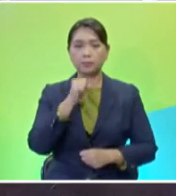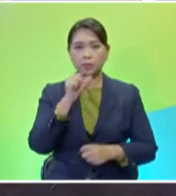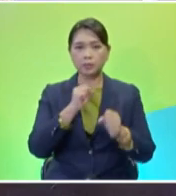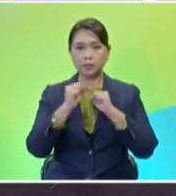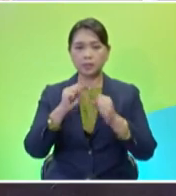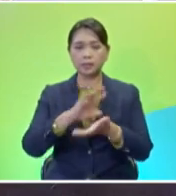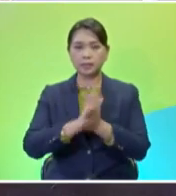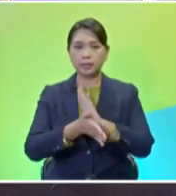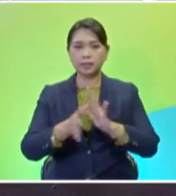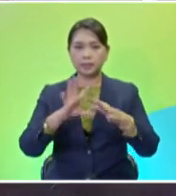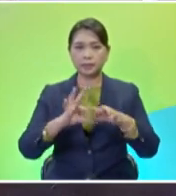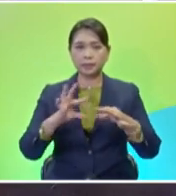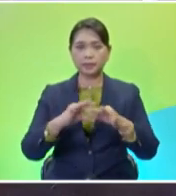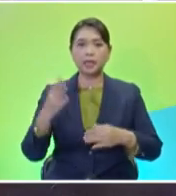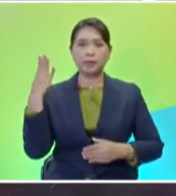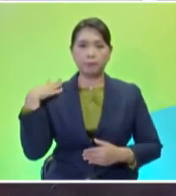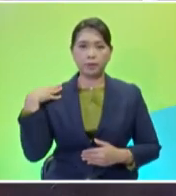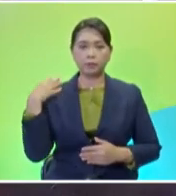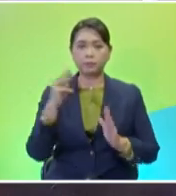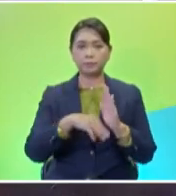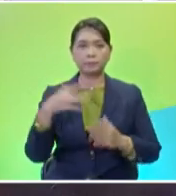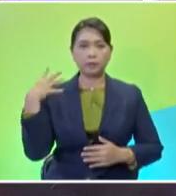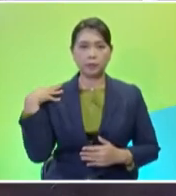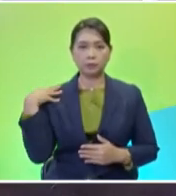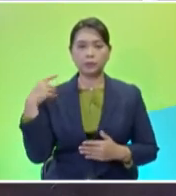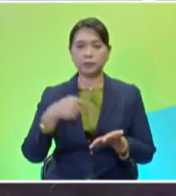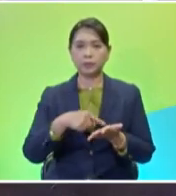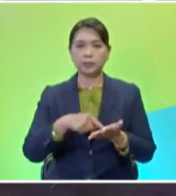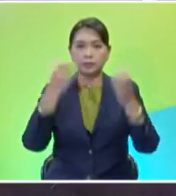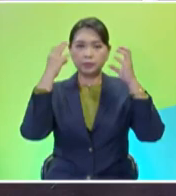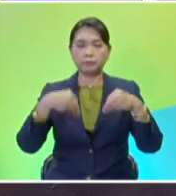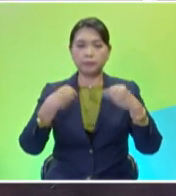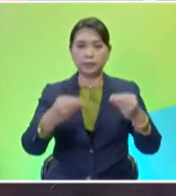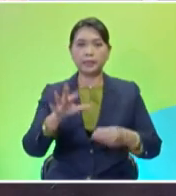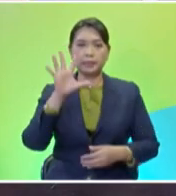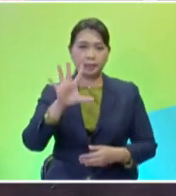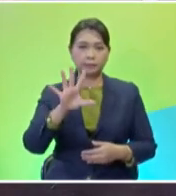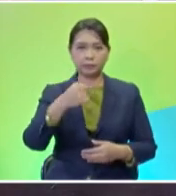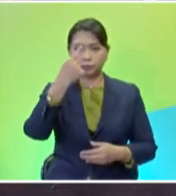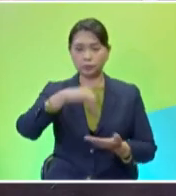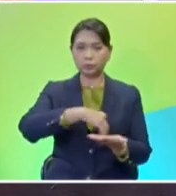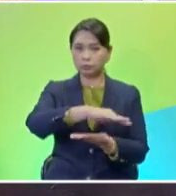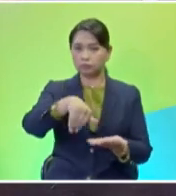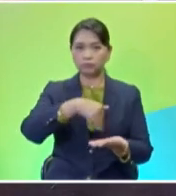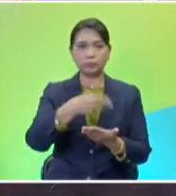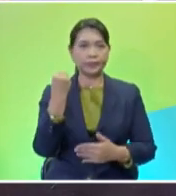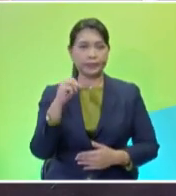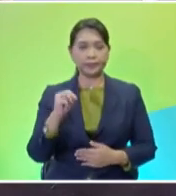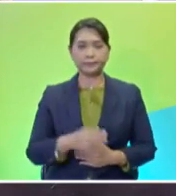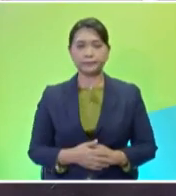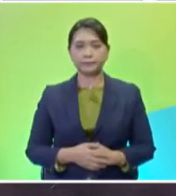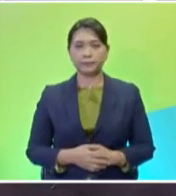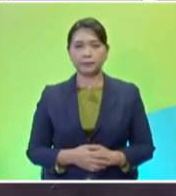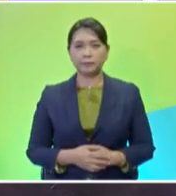kali ini cerita bahu membahu mereka ikan Prabu saya berikan 5 Wah untuk keseluruhan daripada mereka rumusan